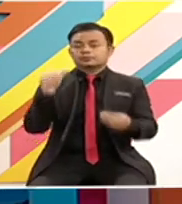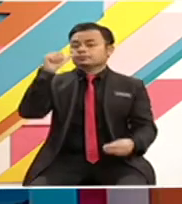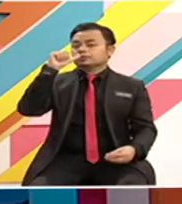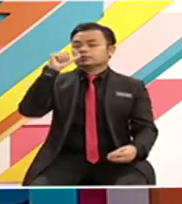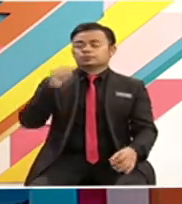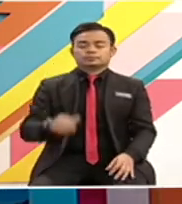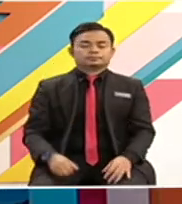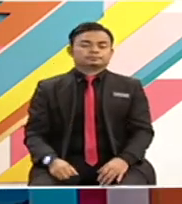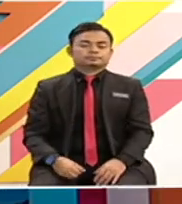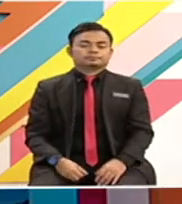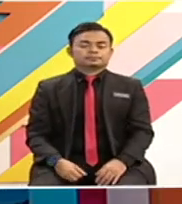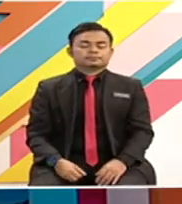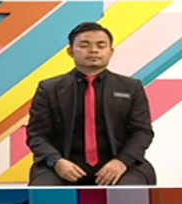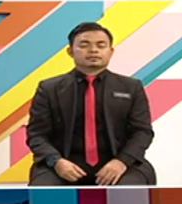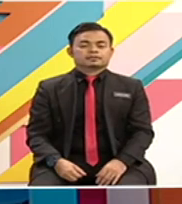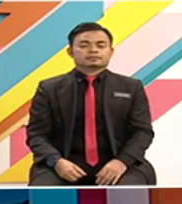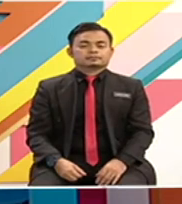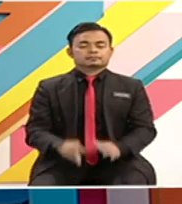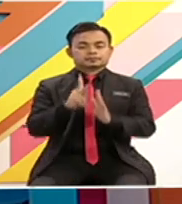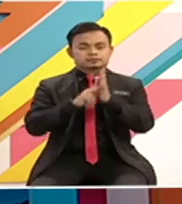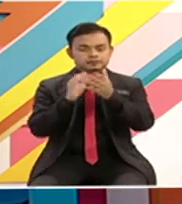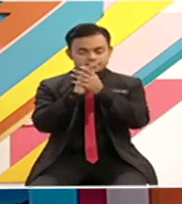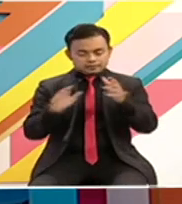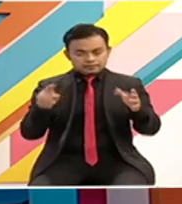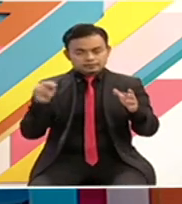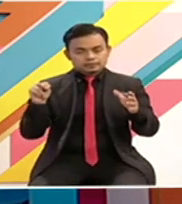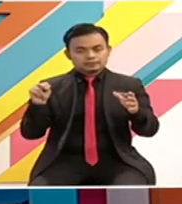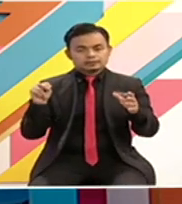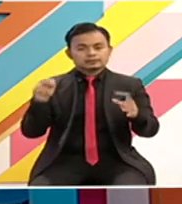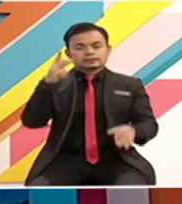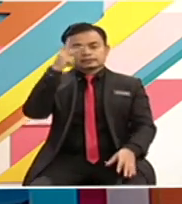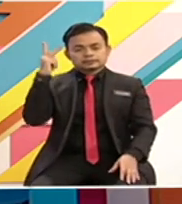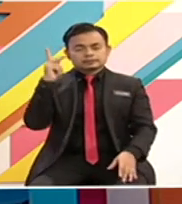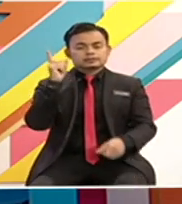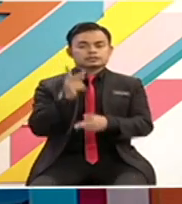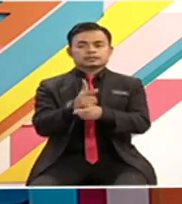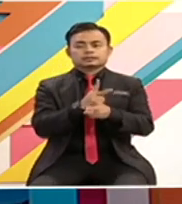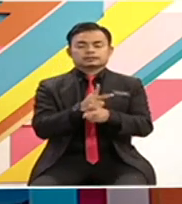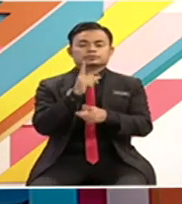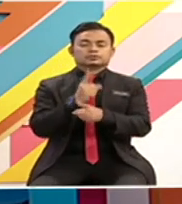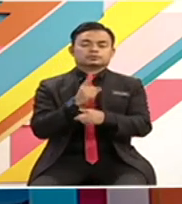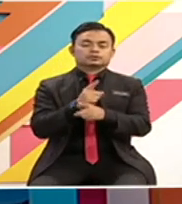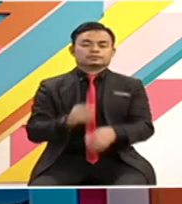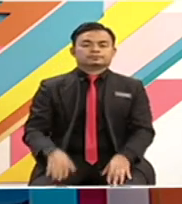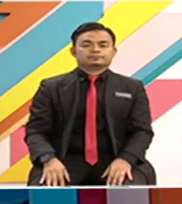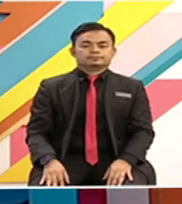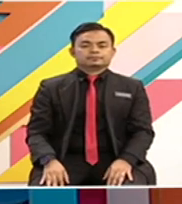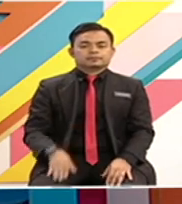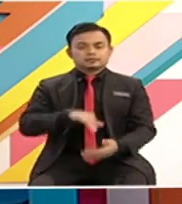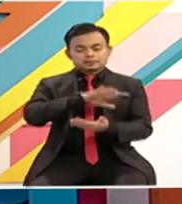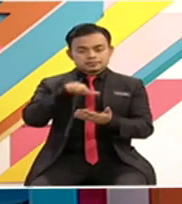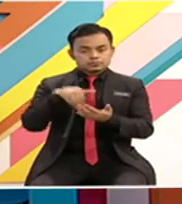Malah mata nih adek-adekan selamat langsung kena diutamakan jadi pemantauan ibu bapak atau penjaga sangat pentinglah